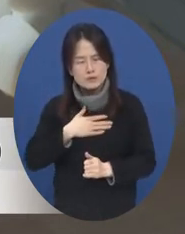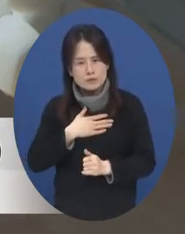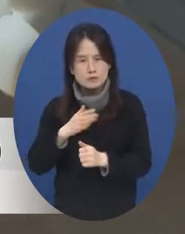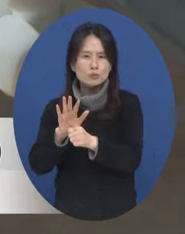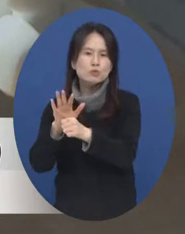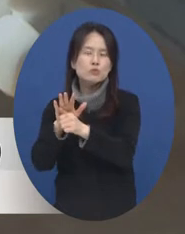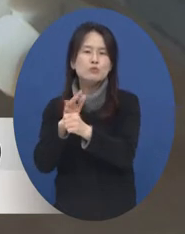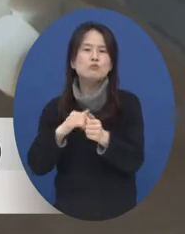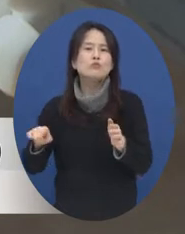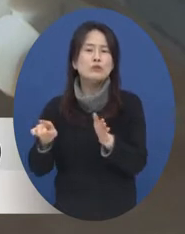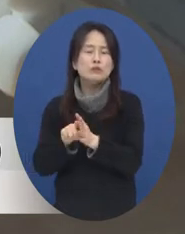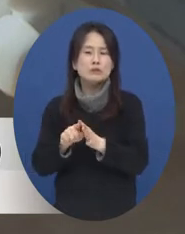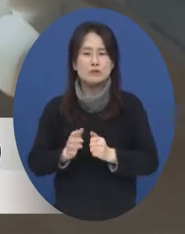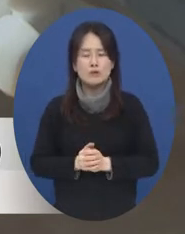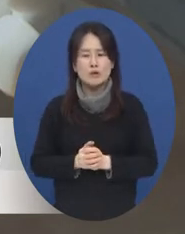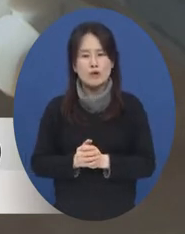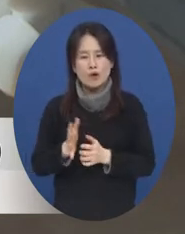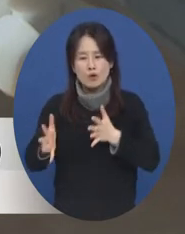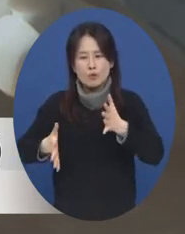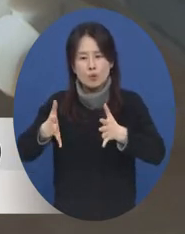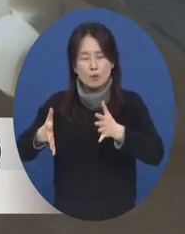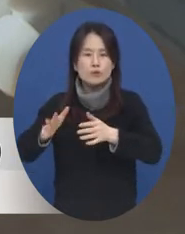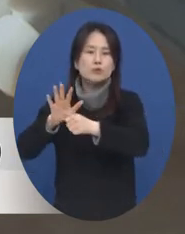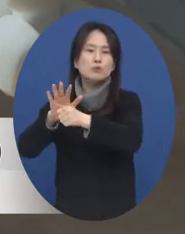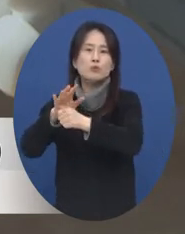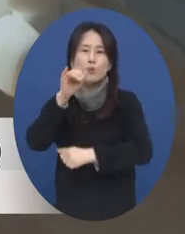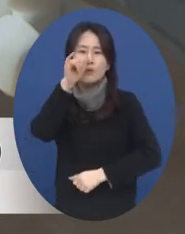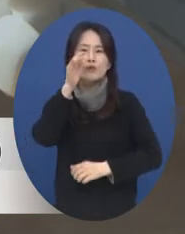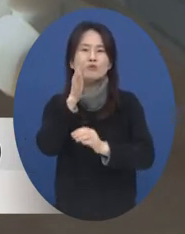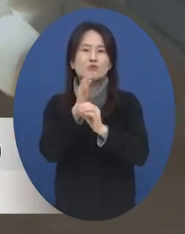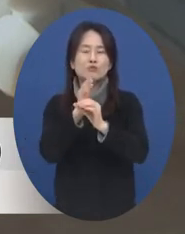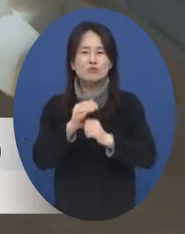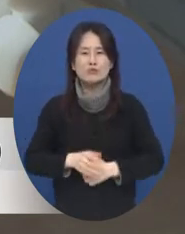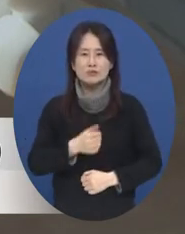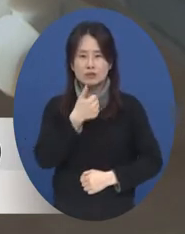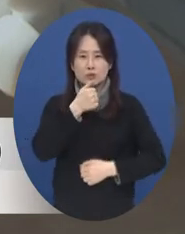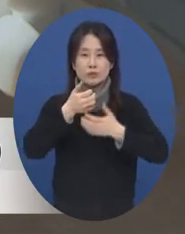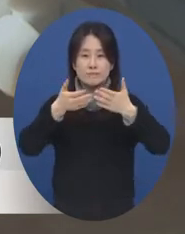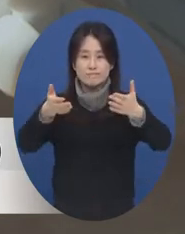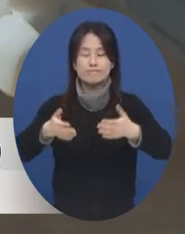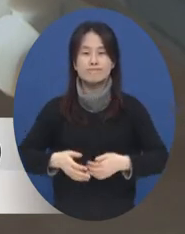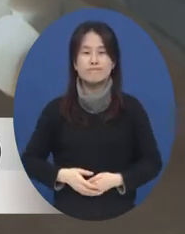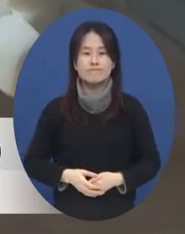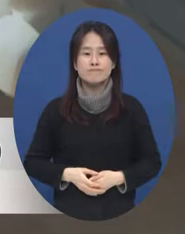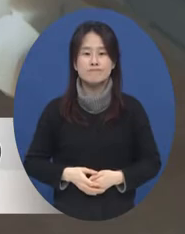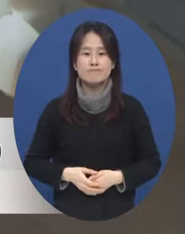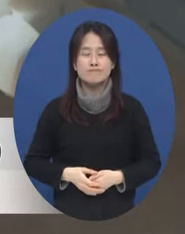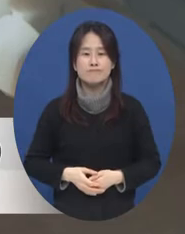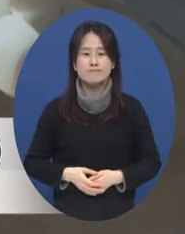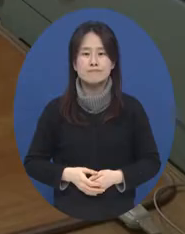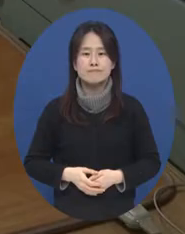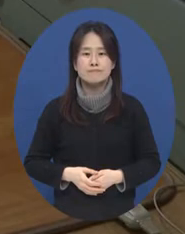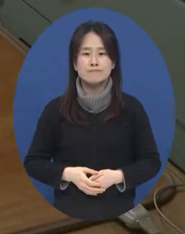어려움에 실제 반려 로버트의 톡톡히 달래 주고 있다고 합니다 최재영 기자가 취재했습니다